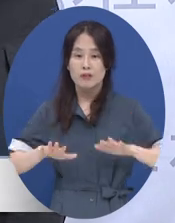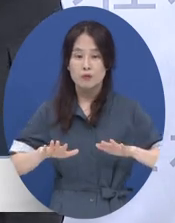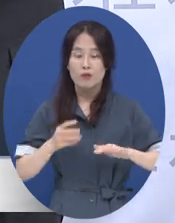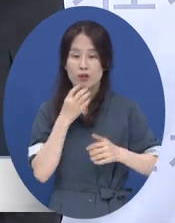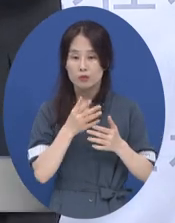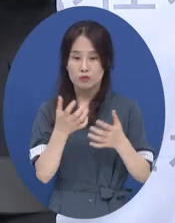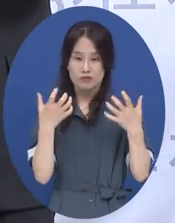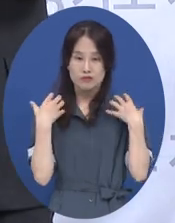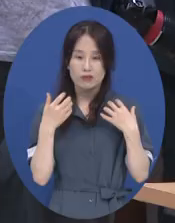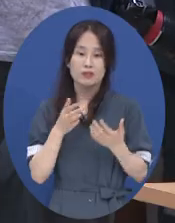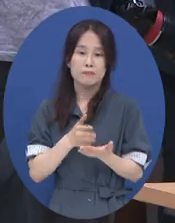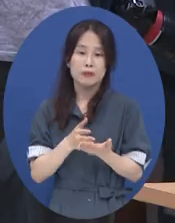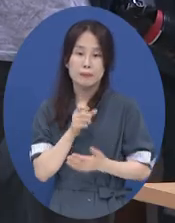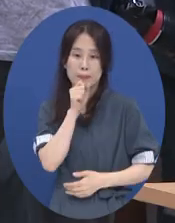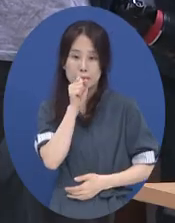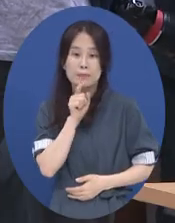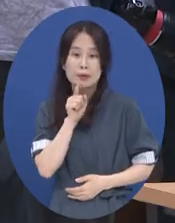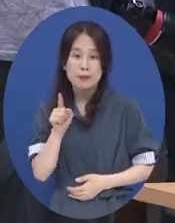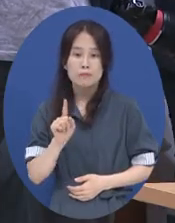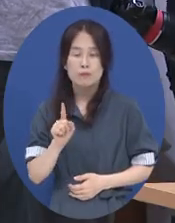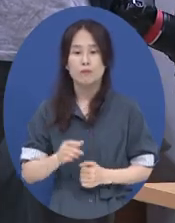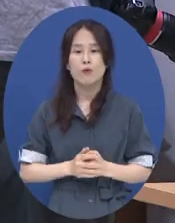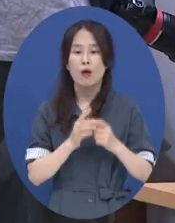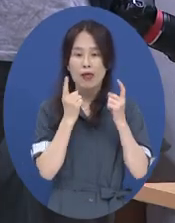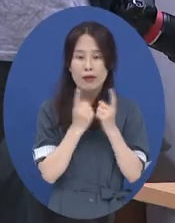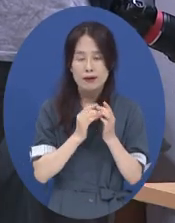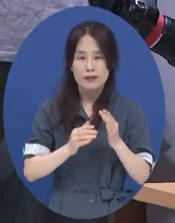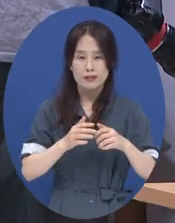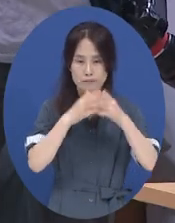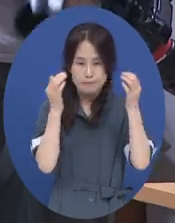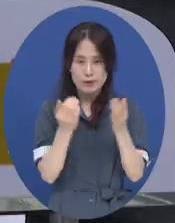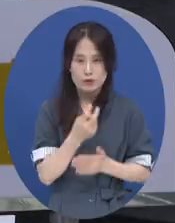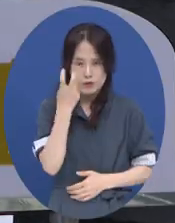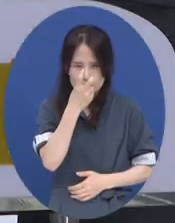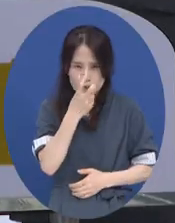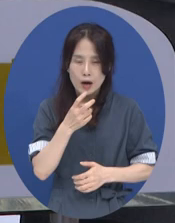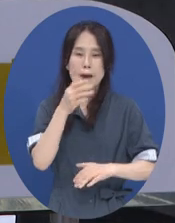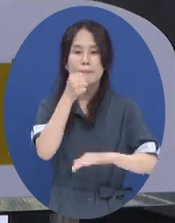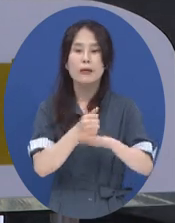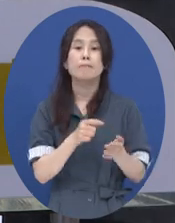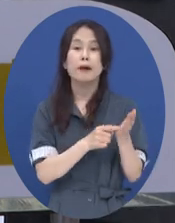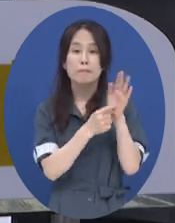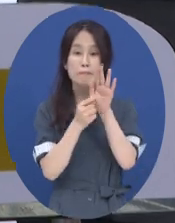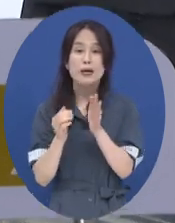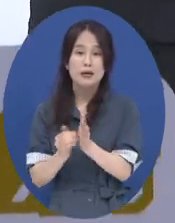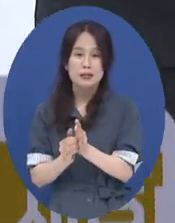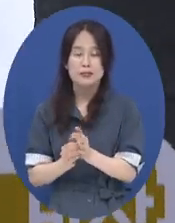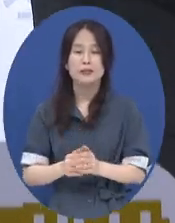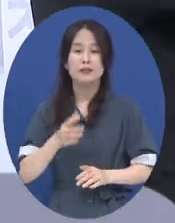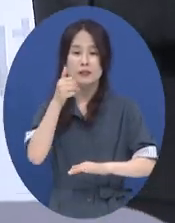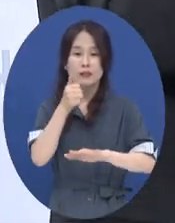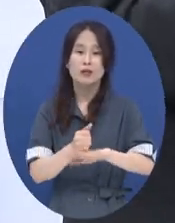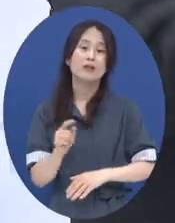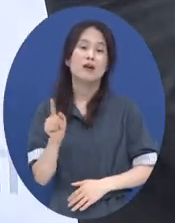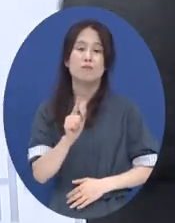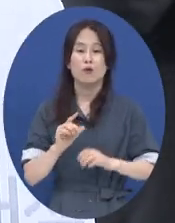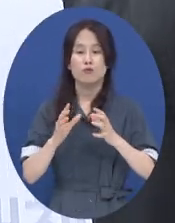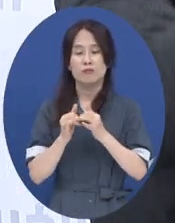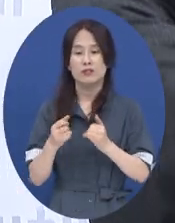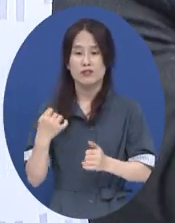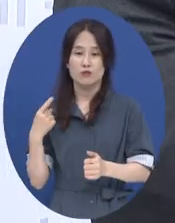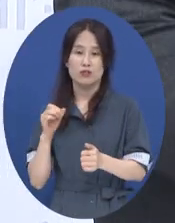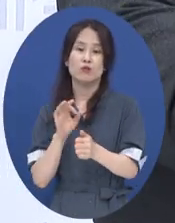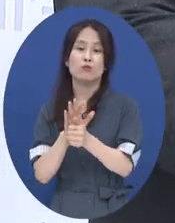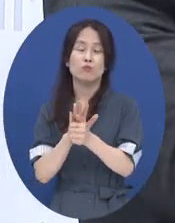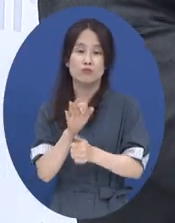오늘 경기도청에서 기자회견을 열고 나눔의 집 민관합동조사 결과를 발표했습니다. 조사 결과에 따르면